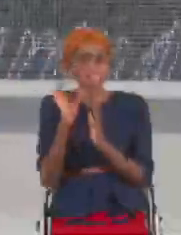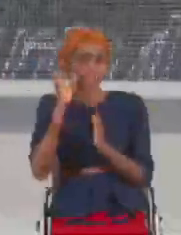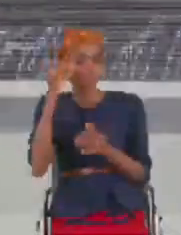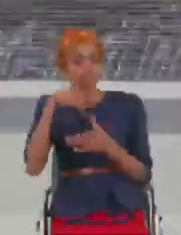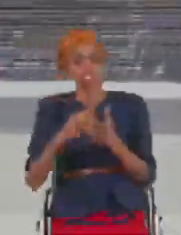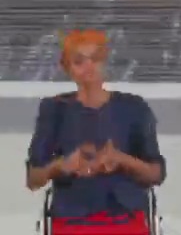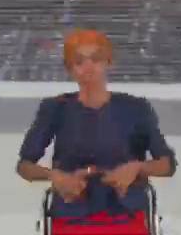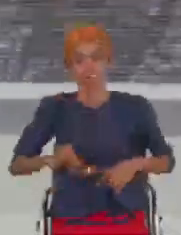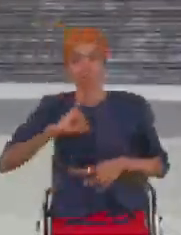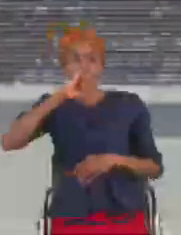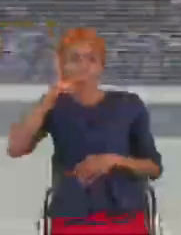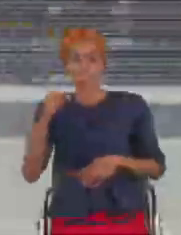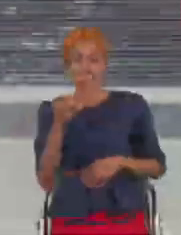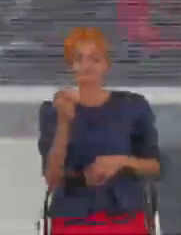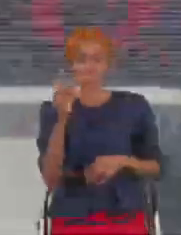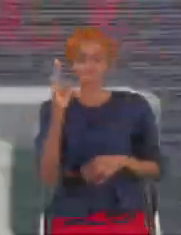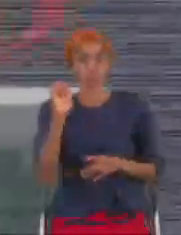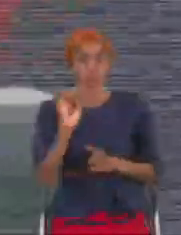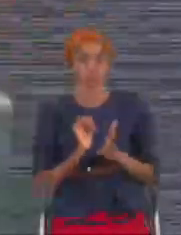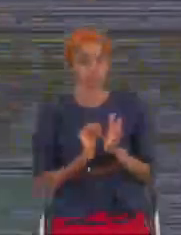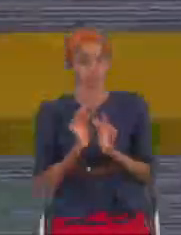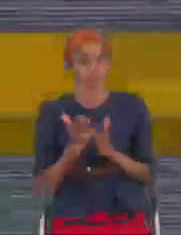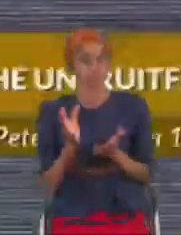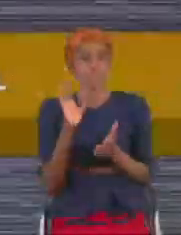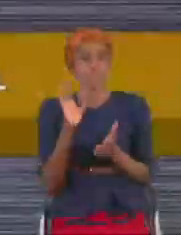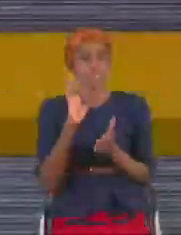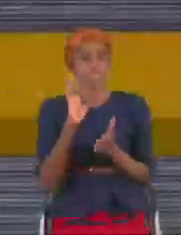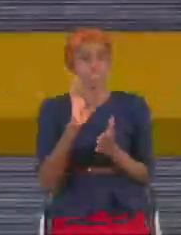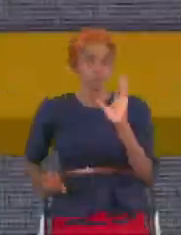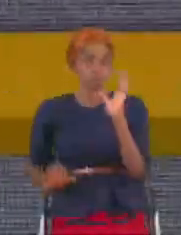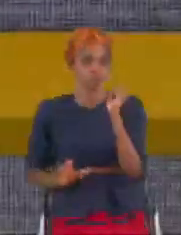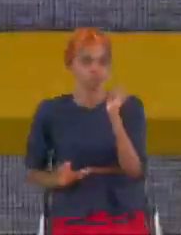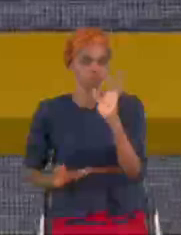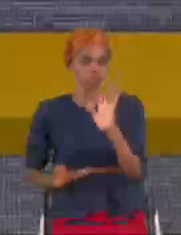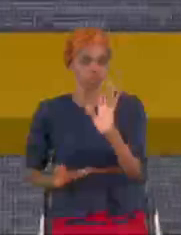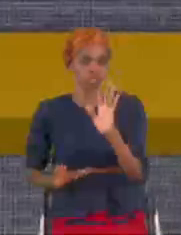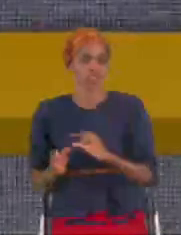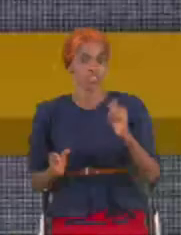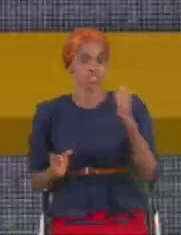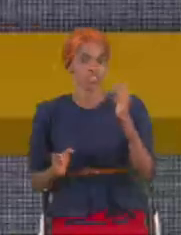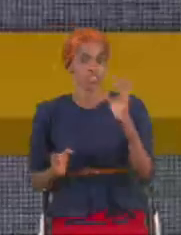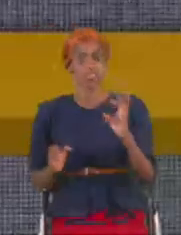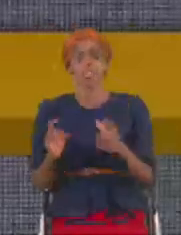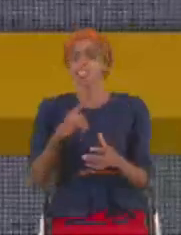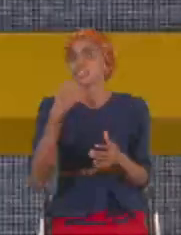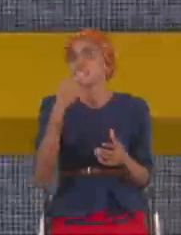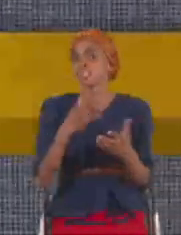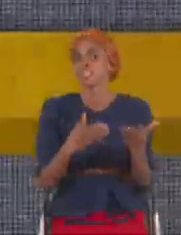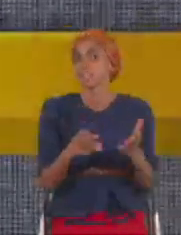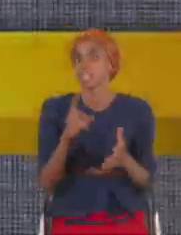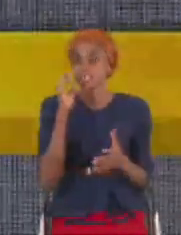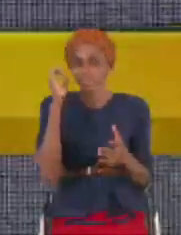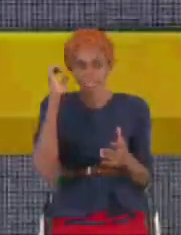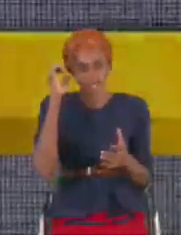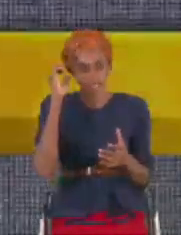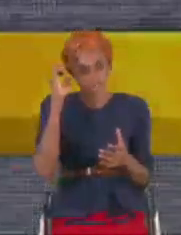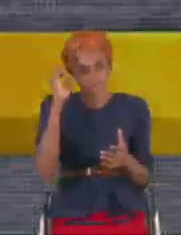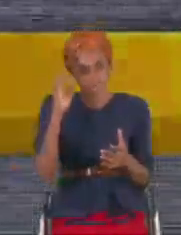ta vie un jean chapitre 15 vers 16 h 15 et 16